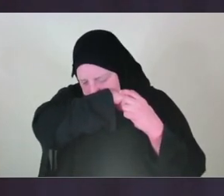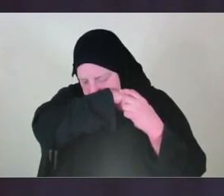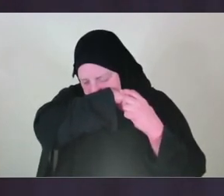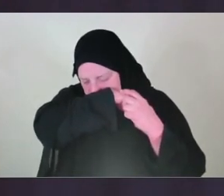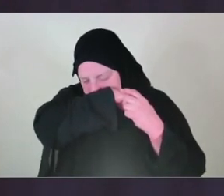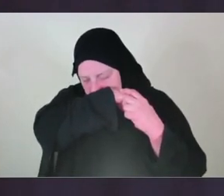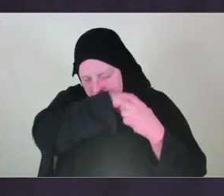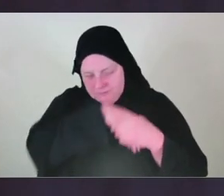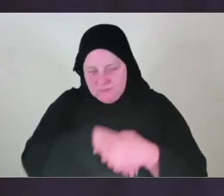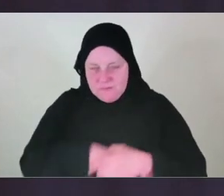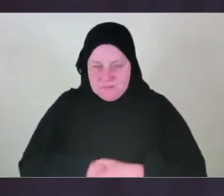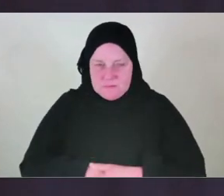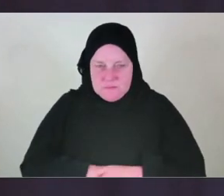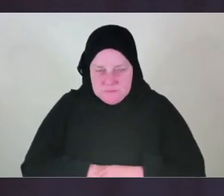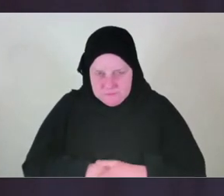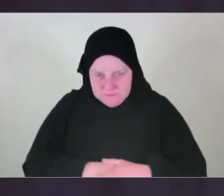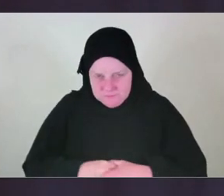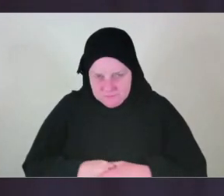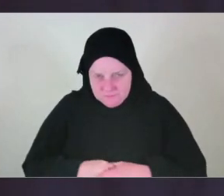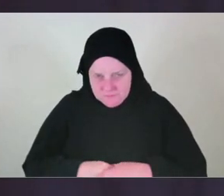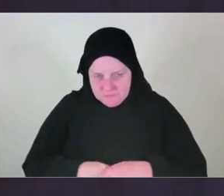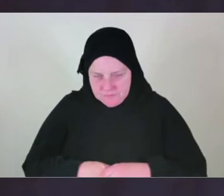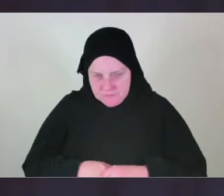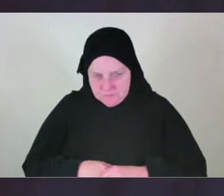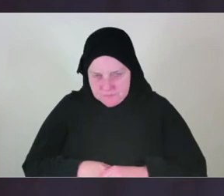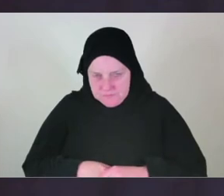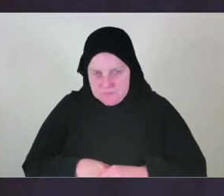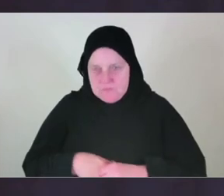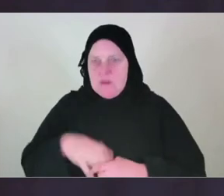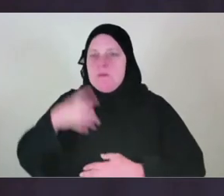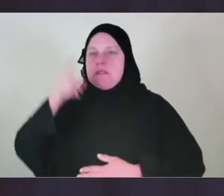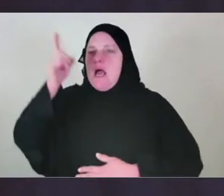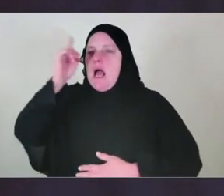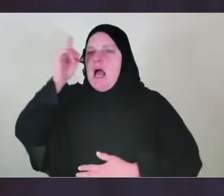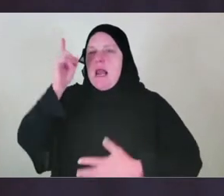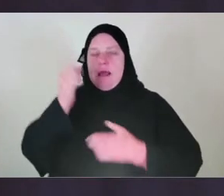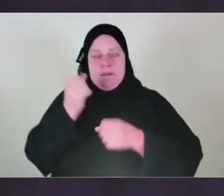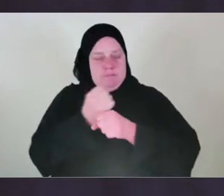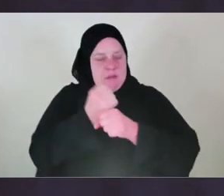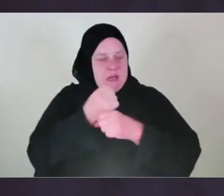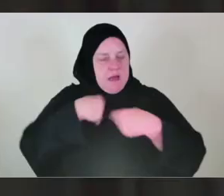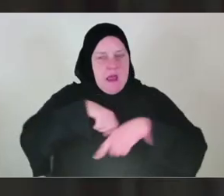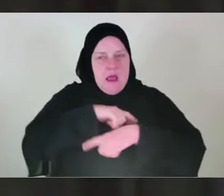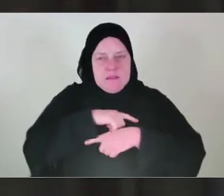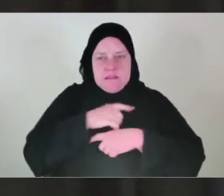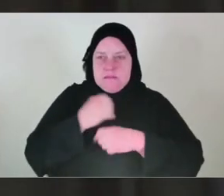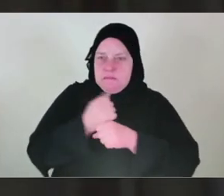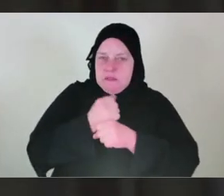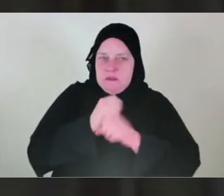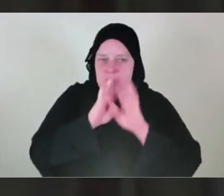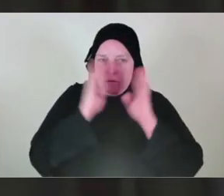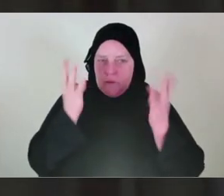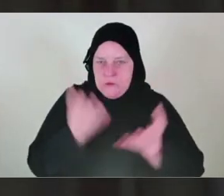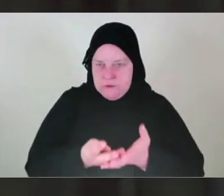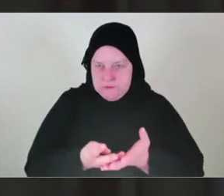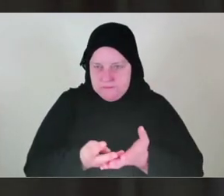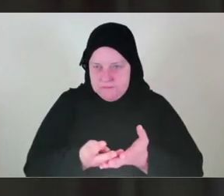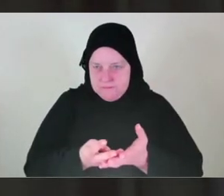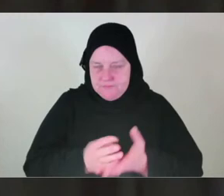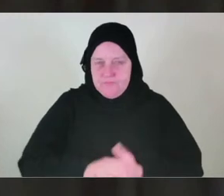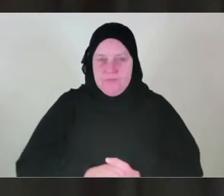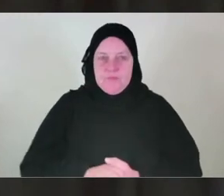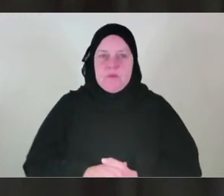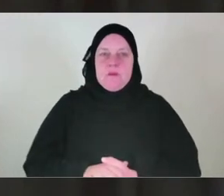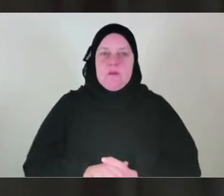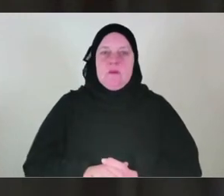themselves. وَنَحْنُ أَقْرَبُ إِلَيْهِ مِنْ حَبْلِ الْوَرِيدِ. Allah says, we are nearer. Allah is